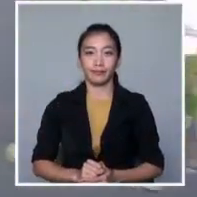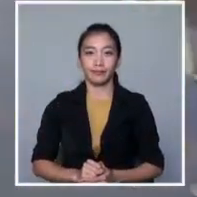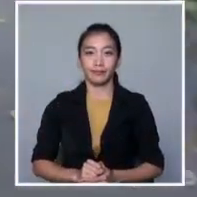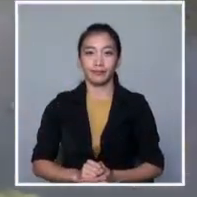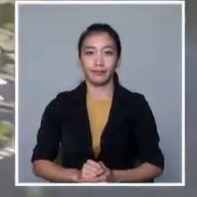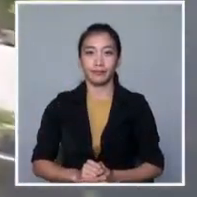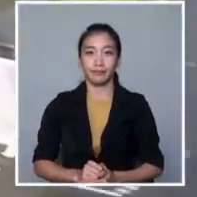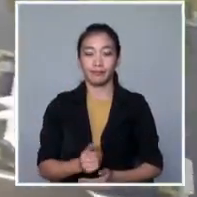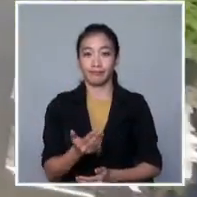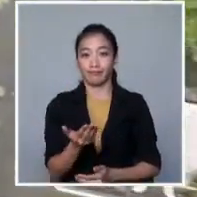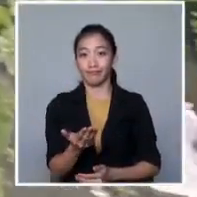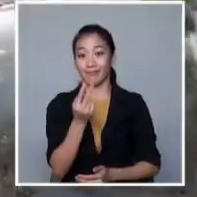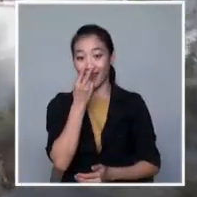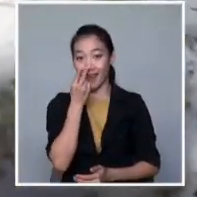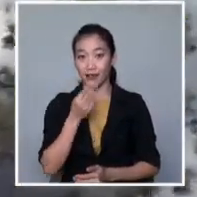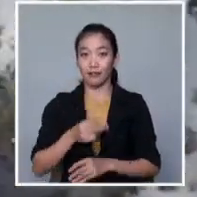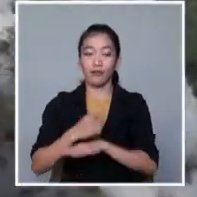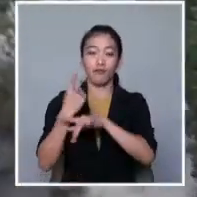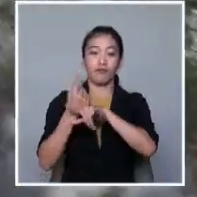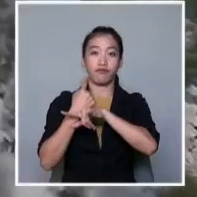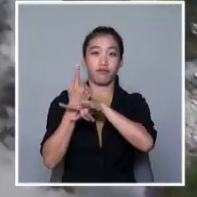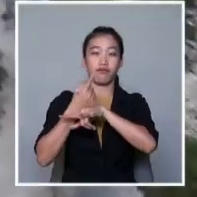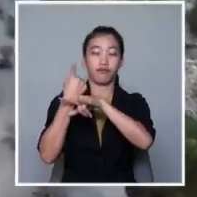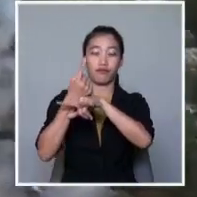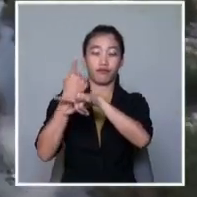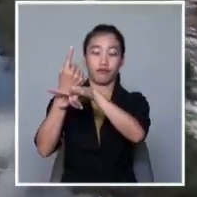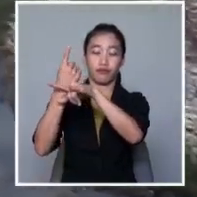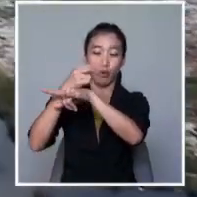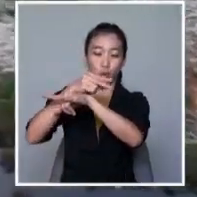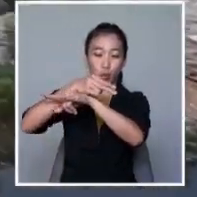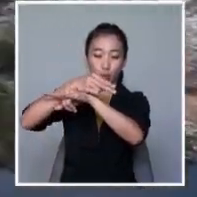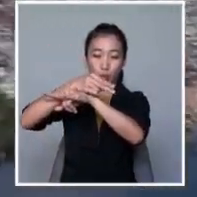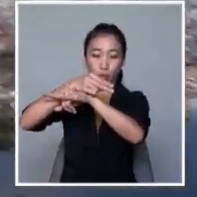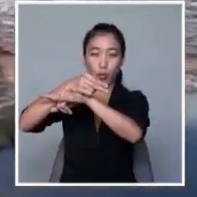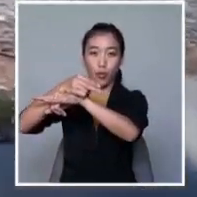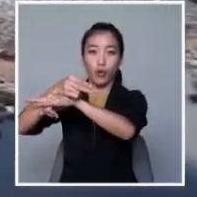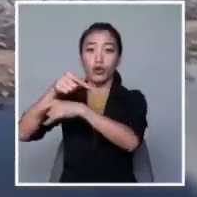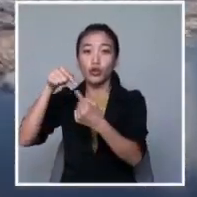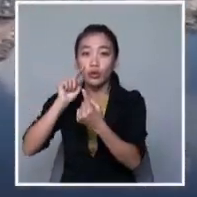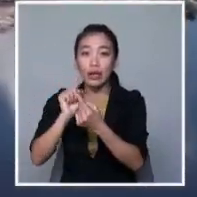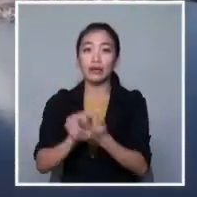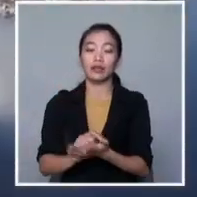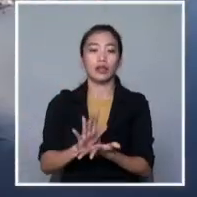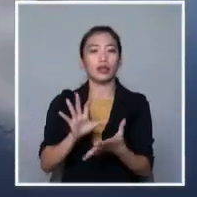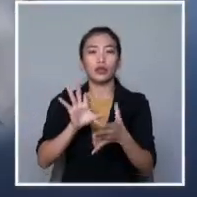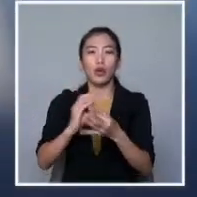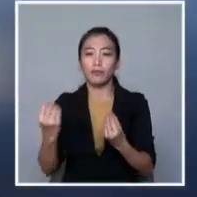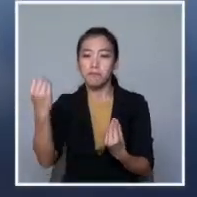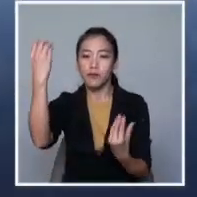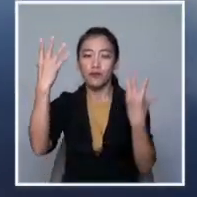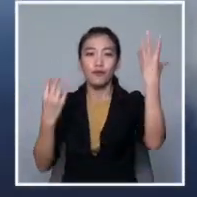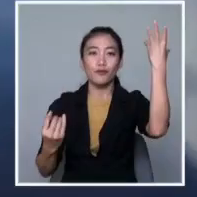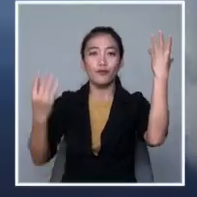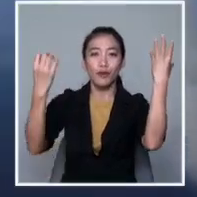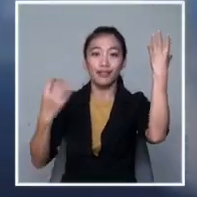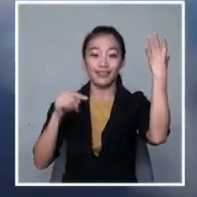นี่คือภาพมุมสูงเฮลิคอปเตอร์บินสำรวจผ่านพื้นที่บริเวณสวนสาธารณะสมเด็จพระศรีนครินทร์84